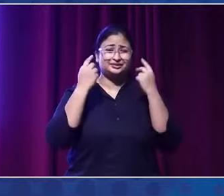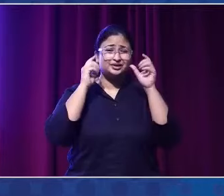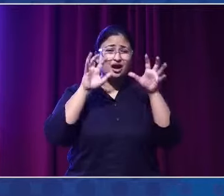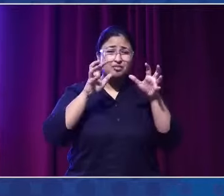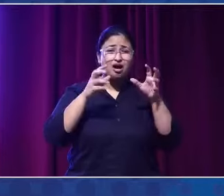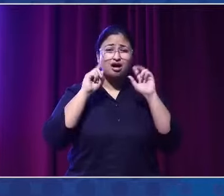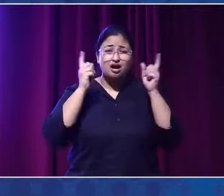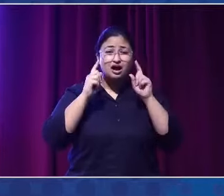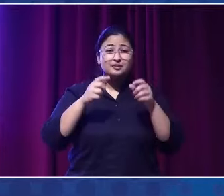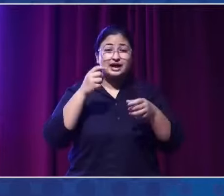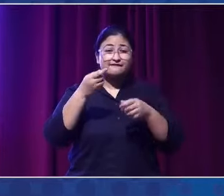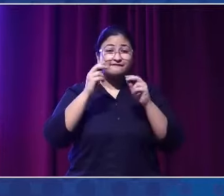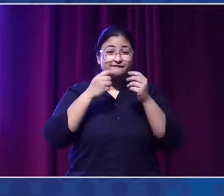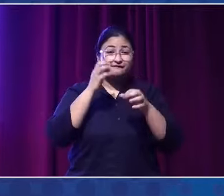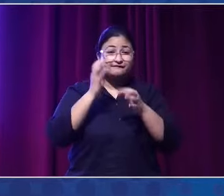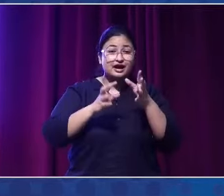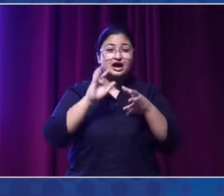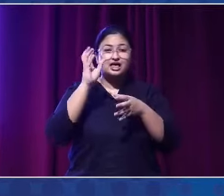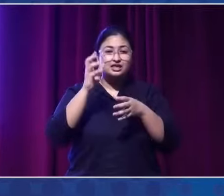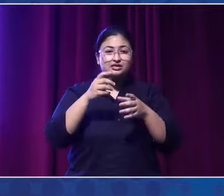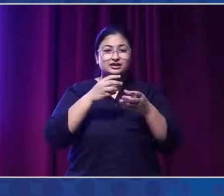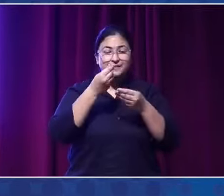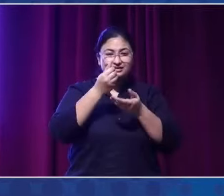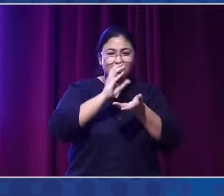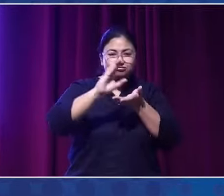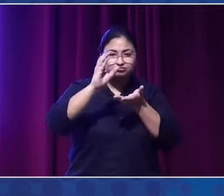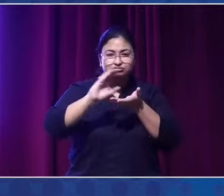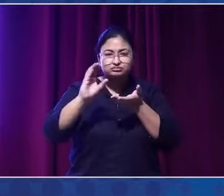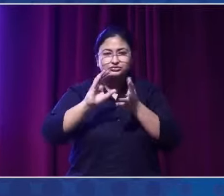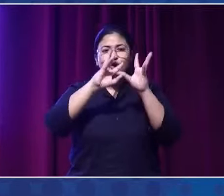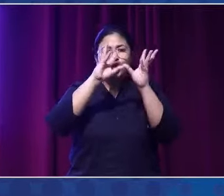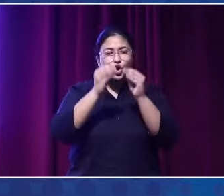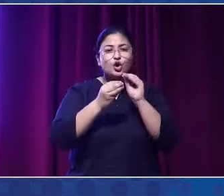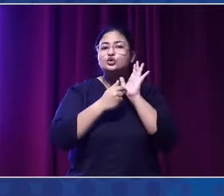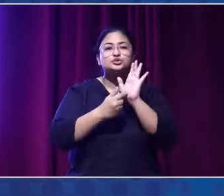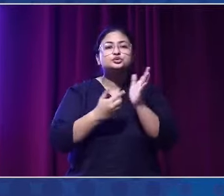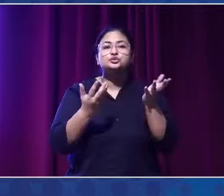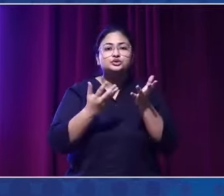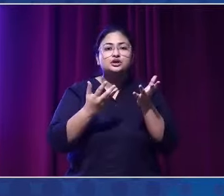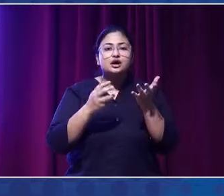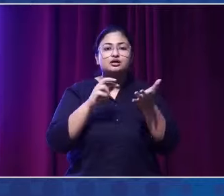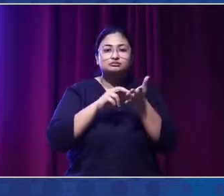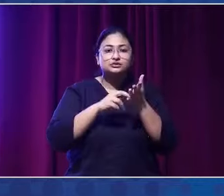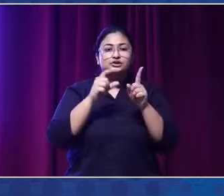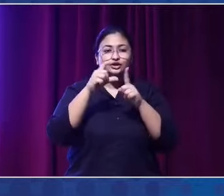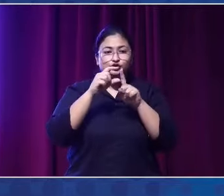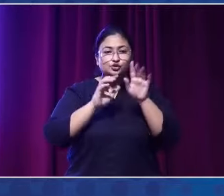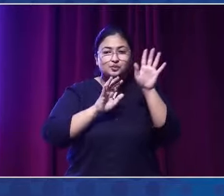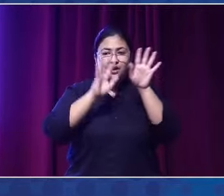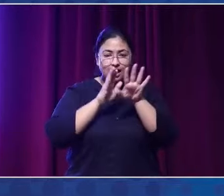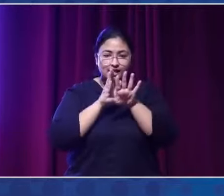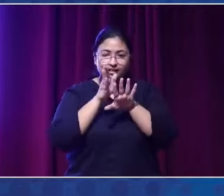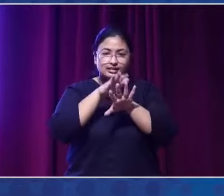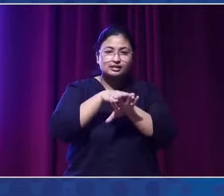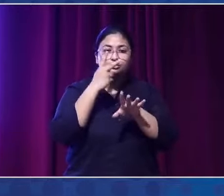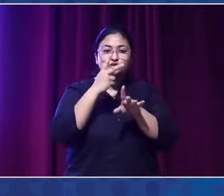है फायर आर्म्स लेके कोई चल रहा है कैश का डिस्ट्रीब्यूशन हो रहा है दिस शोज द लेयरिंग ऑफ द डेमोक्रेटिक प्रोसेस लोग